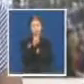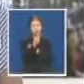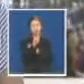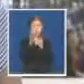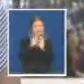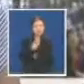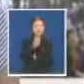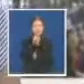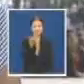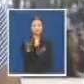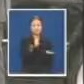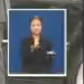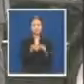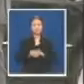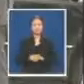ชิญติดตามชมค่ะ